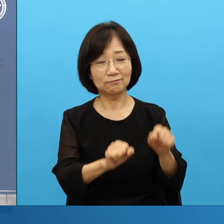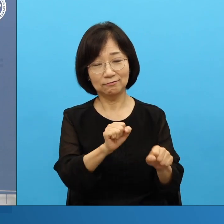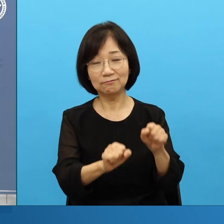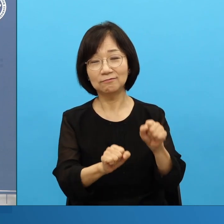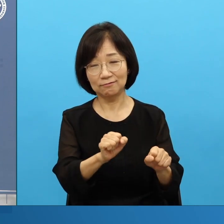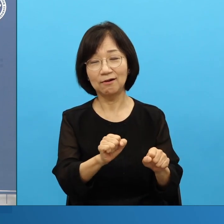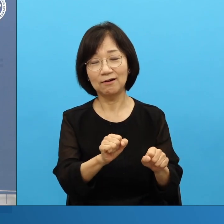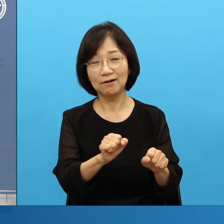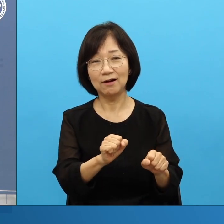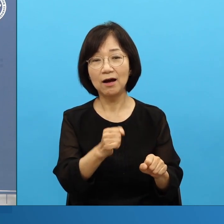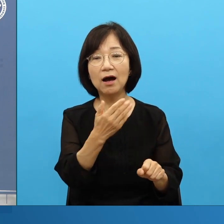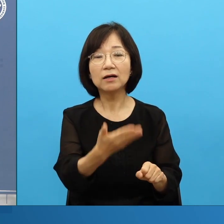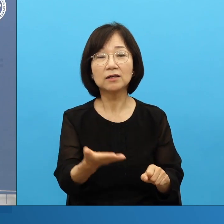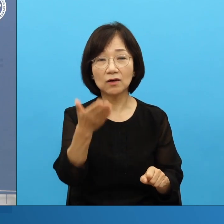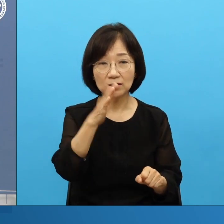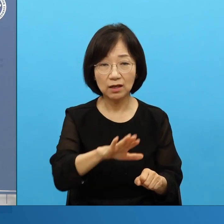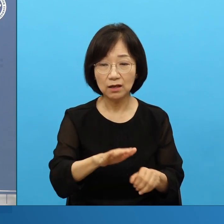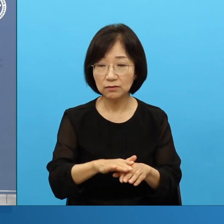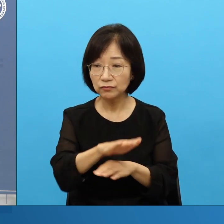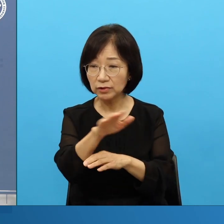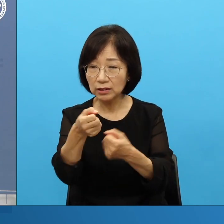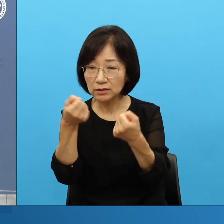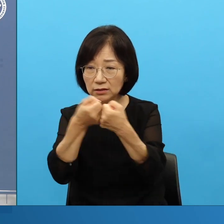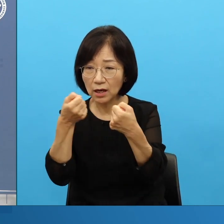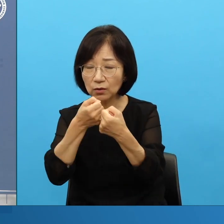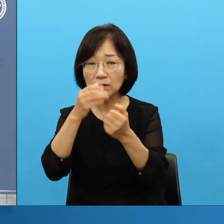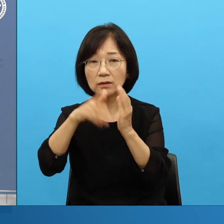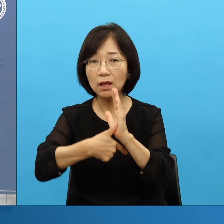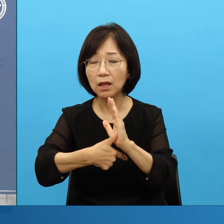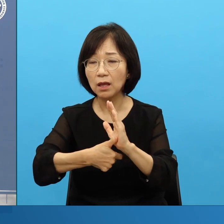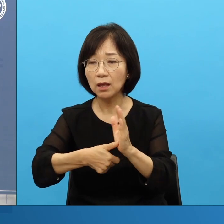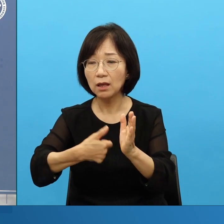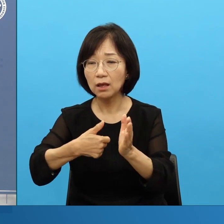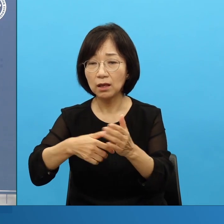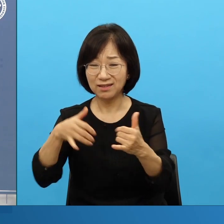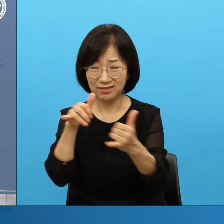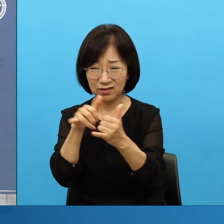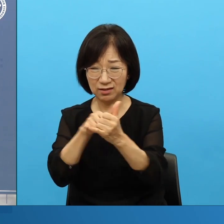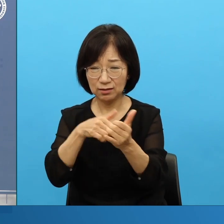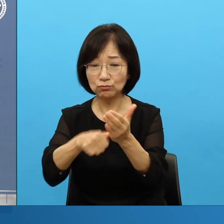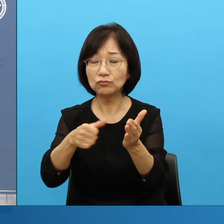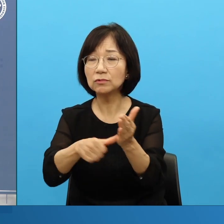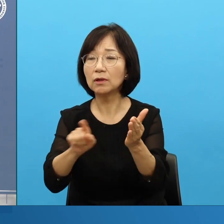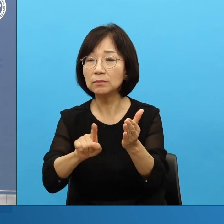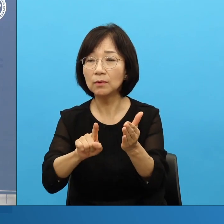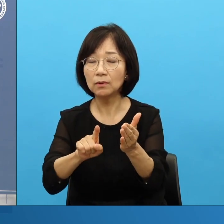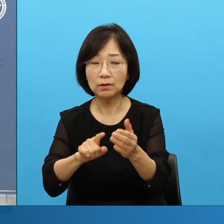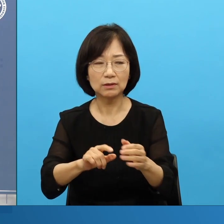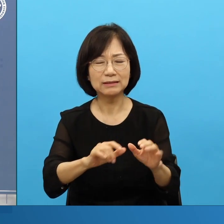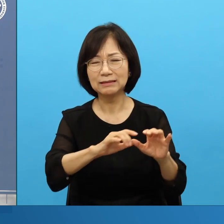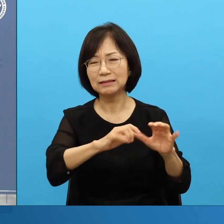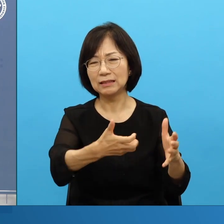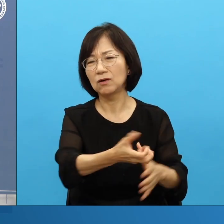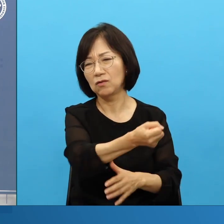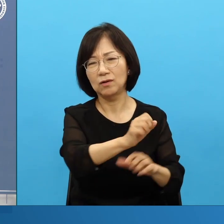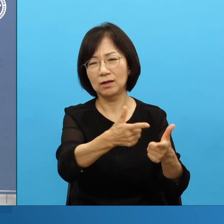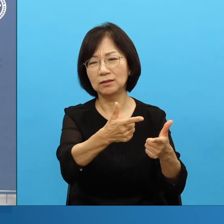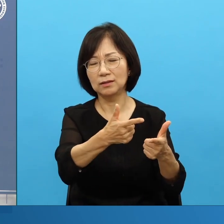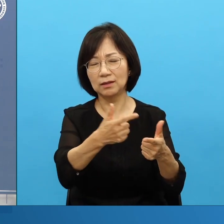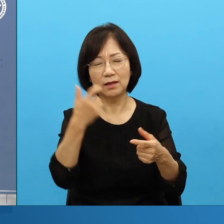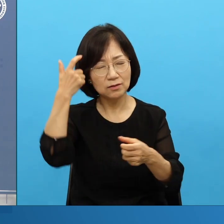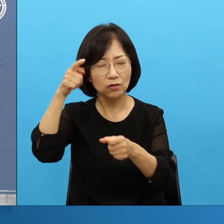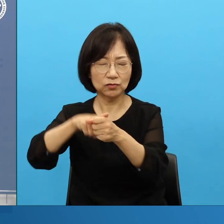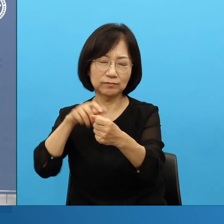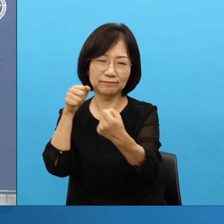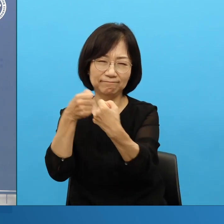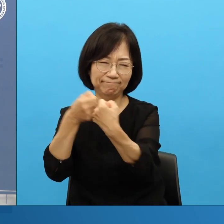그러나 우리의 병기는 우리의 싸우는 무기는 육에 속한 것이 아니요 But the weapons we fight with are not the weapons of the world.